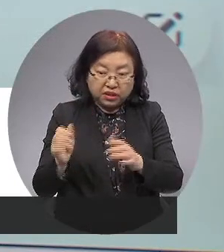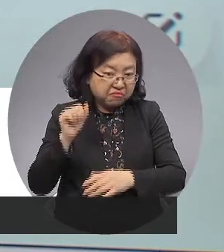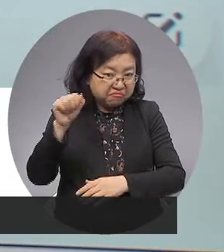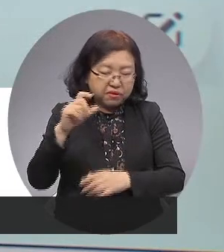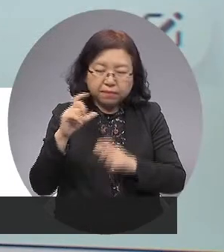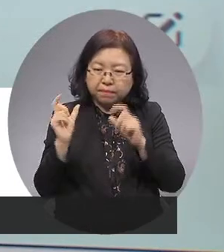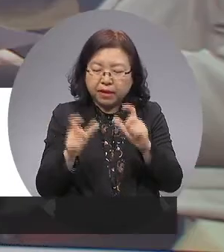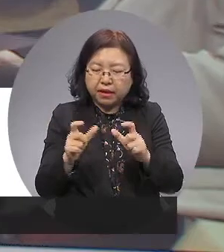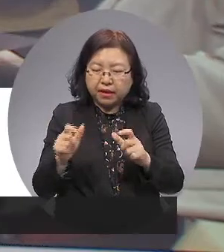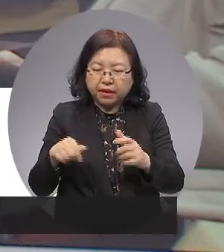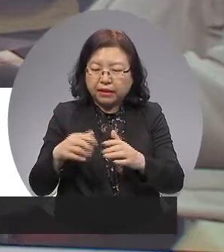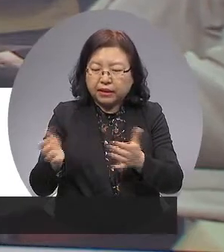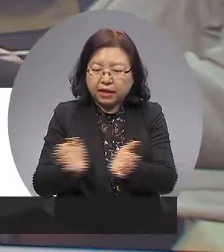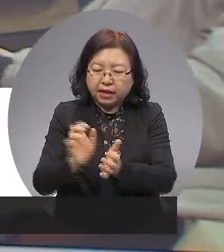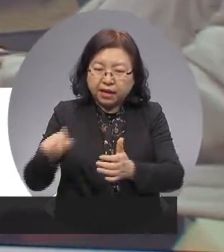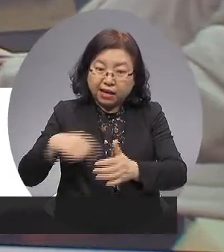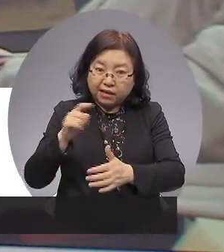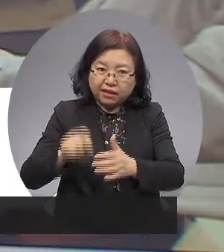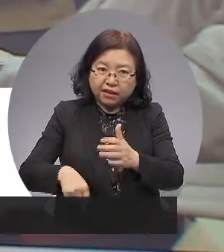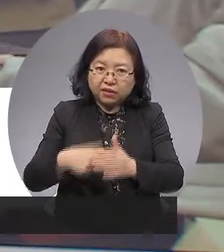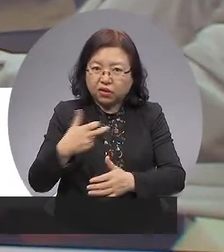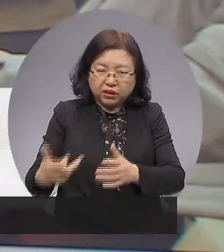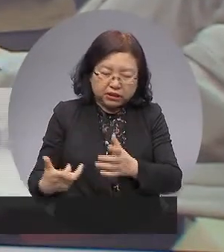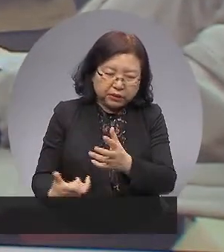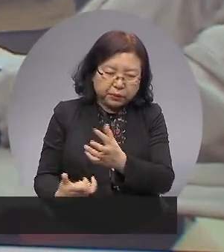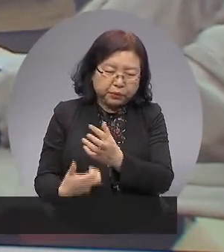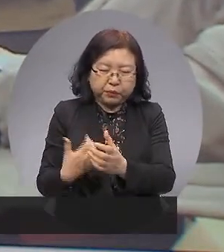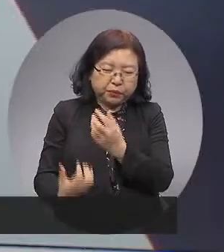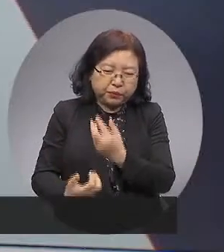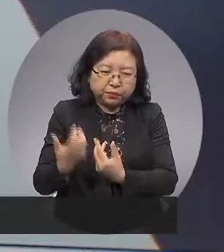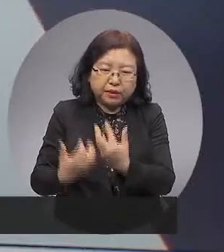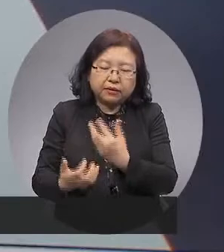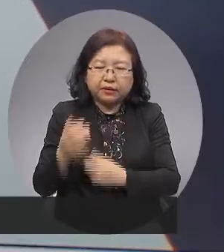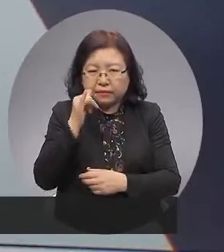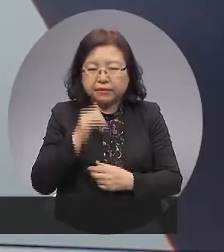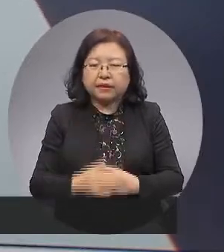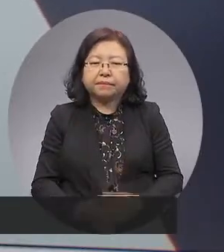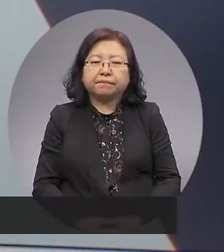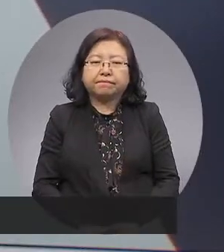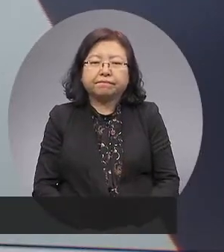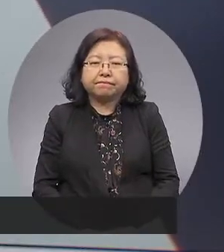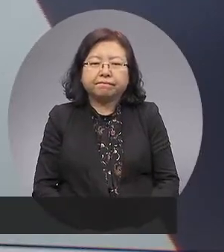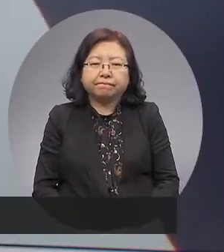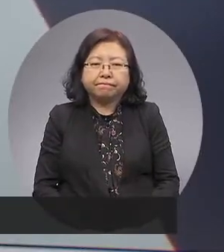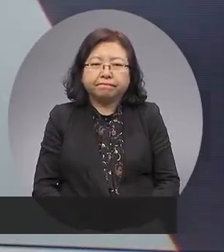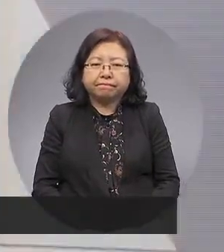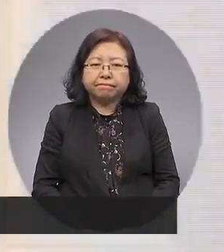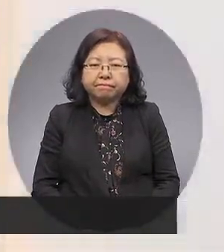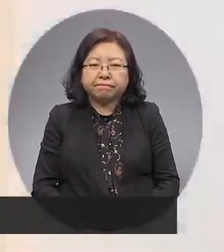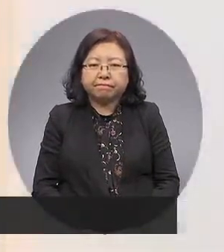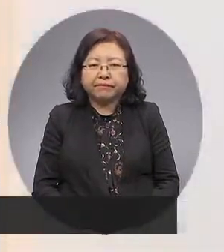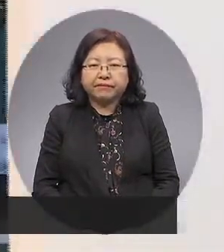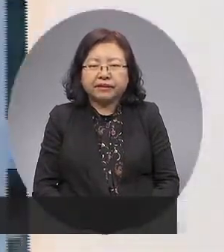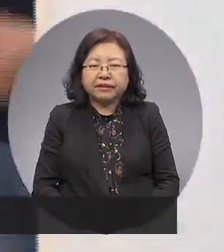선언하면서 당내에서 큰 후폭풍이 일고 있습니다. 김대웅 기자입니다.